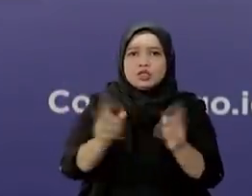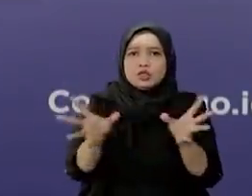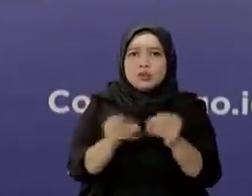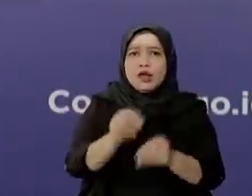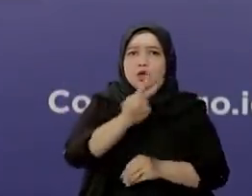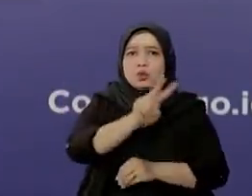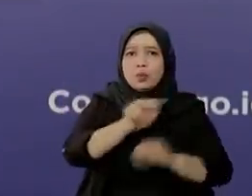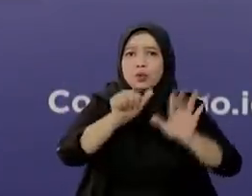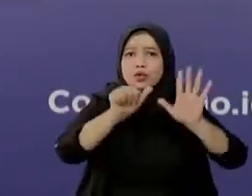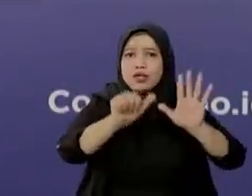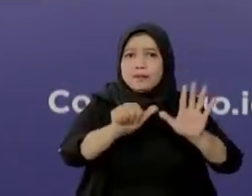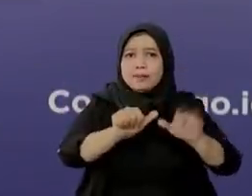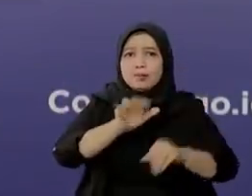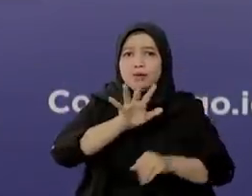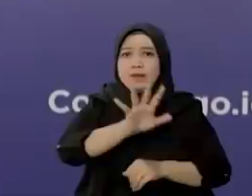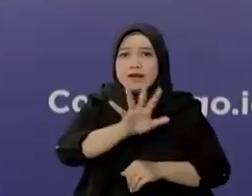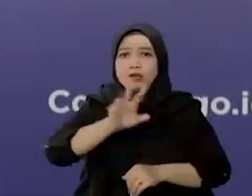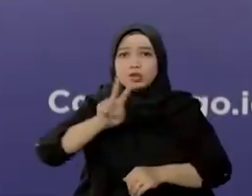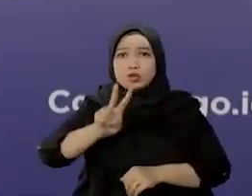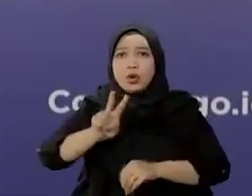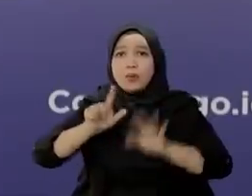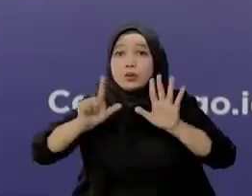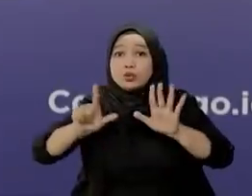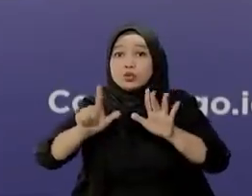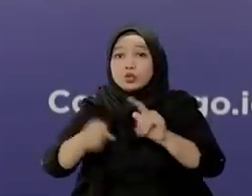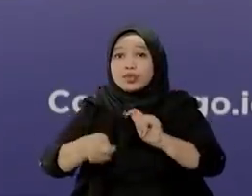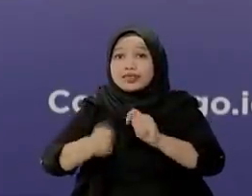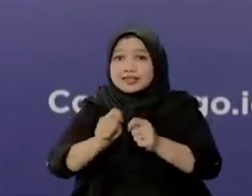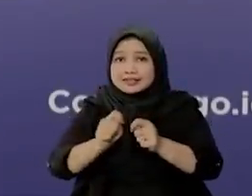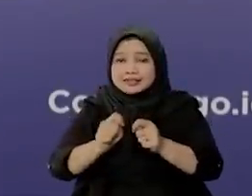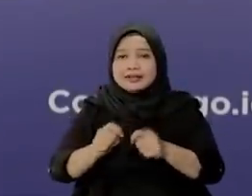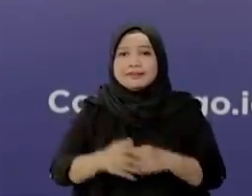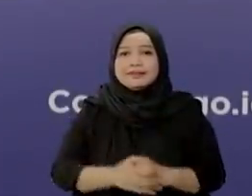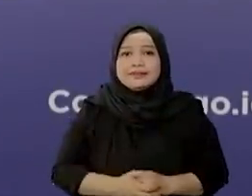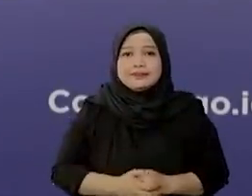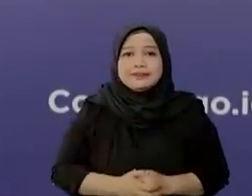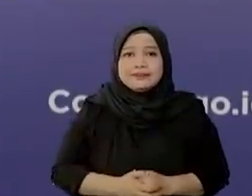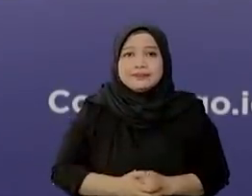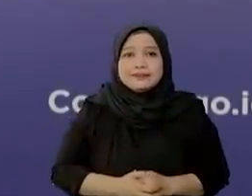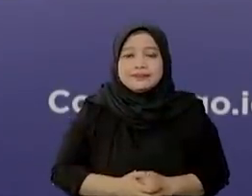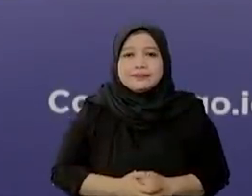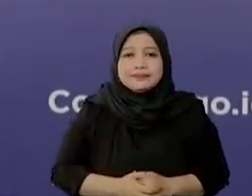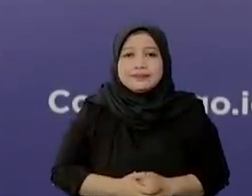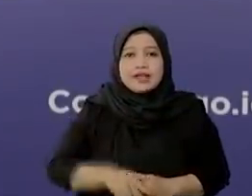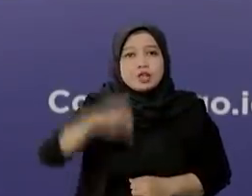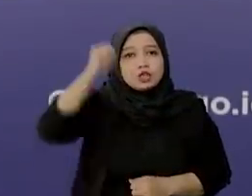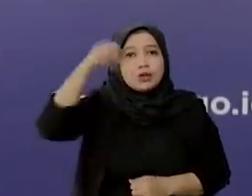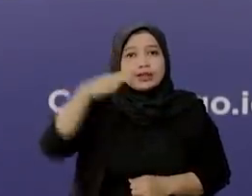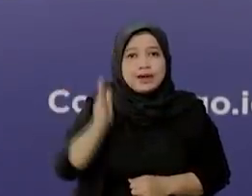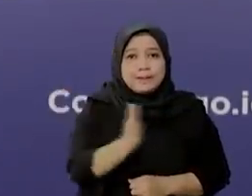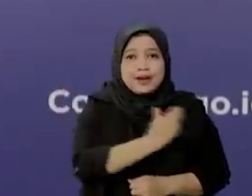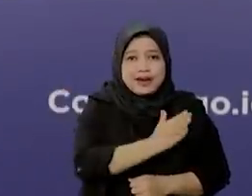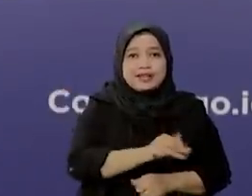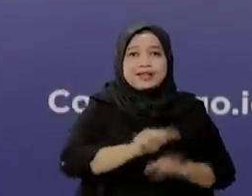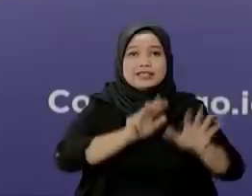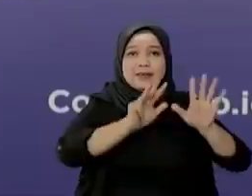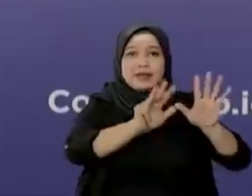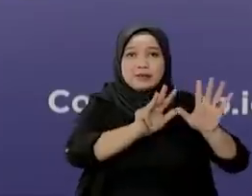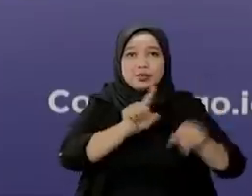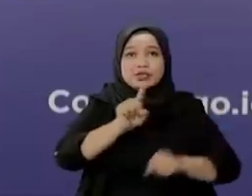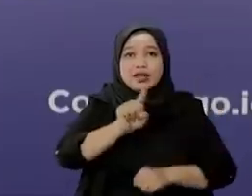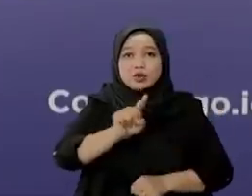20 6527 vs persatu juta penduduk Sumatera Barat